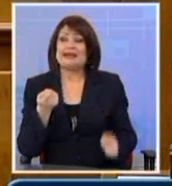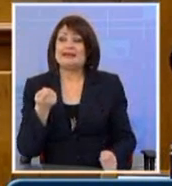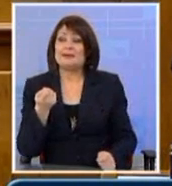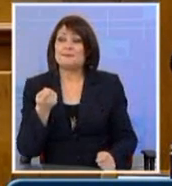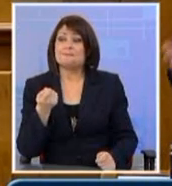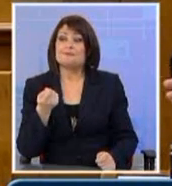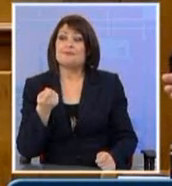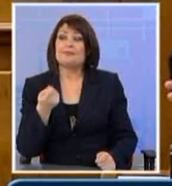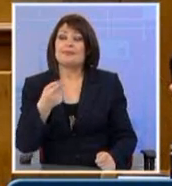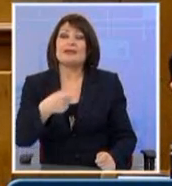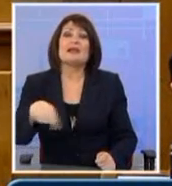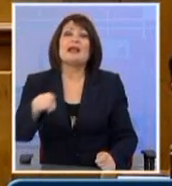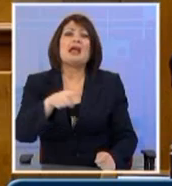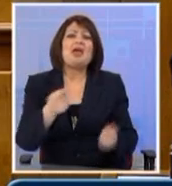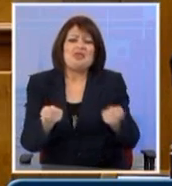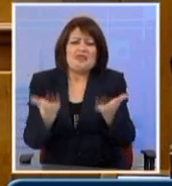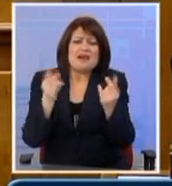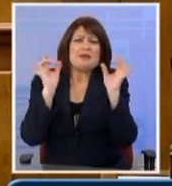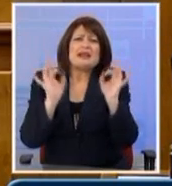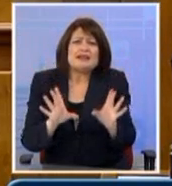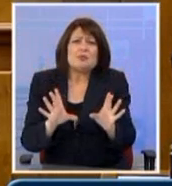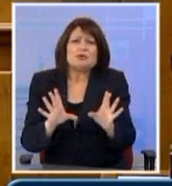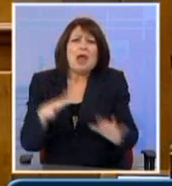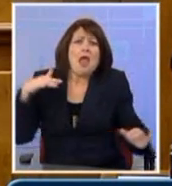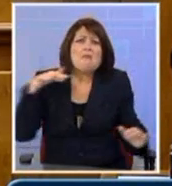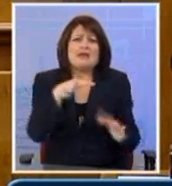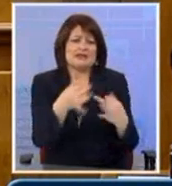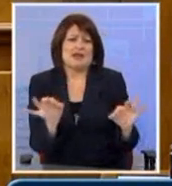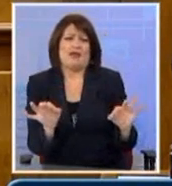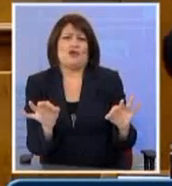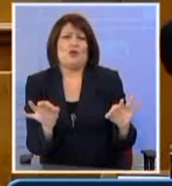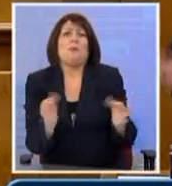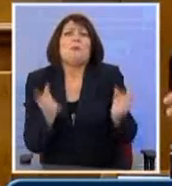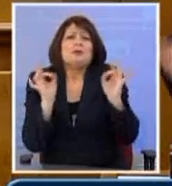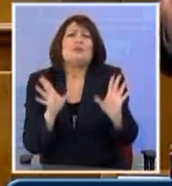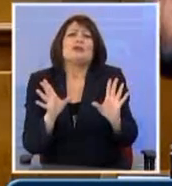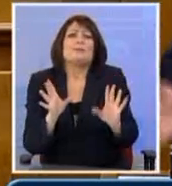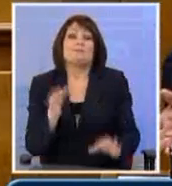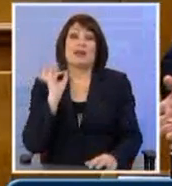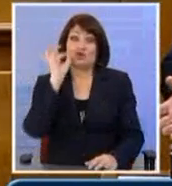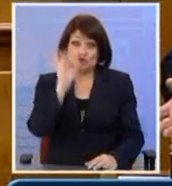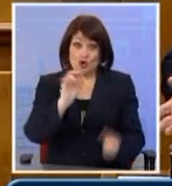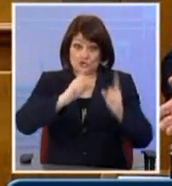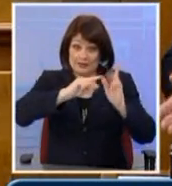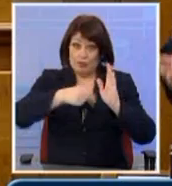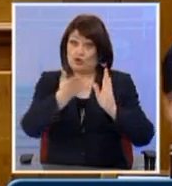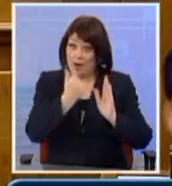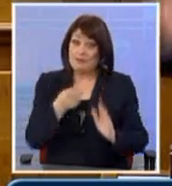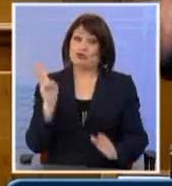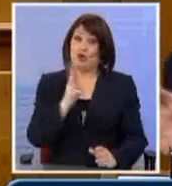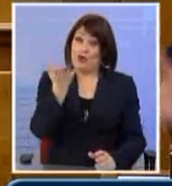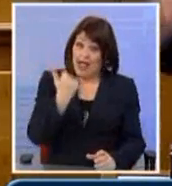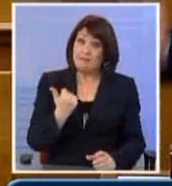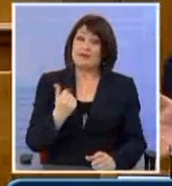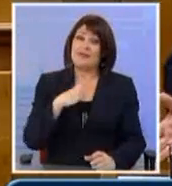«δεν ήμουν εκεί, βάραει τον αέρα». Διότι στόχος είναι να μην υπάρχει τρόικα μνημόνιο, να υπάρχει